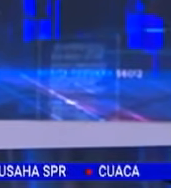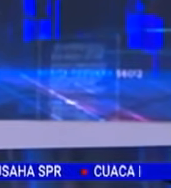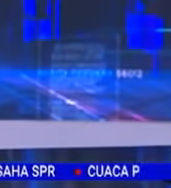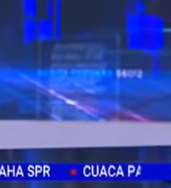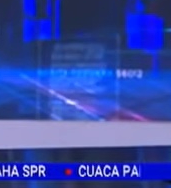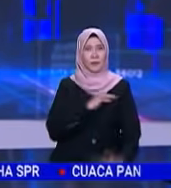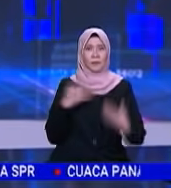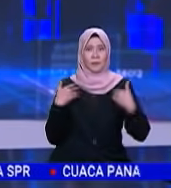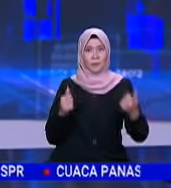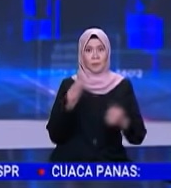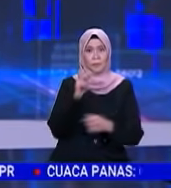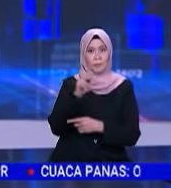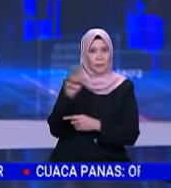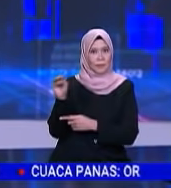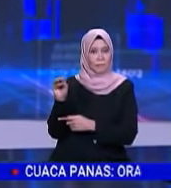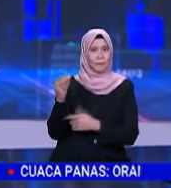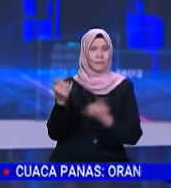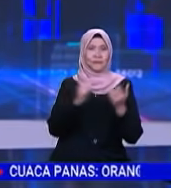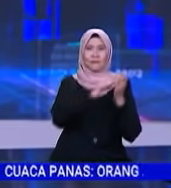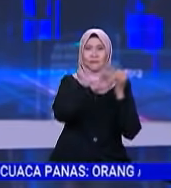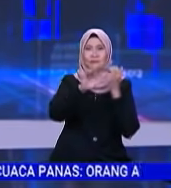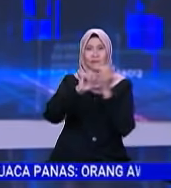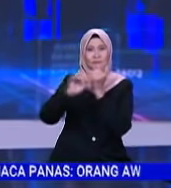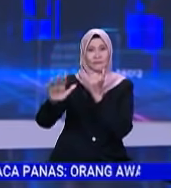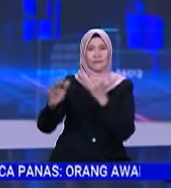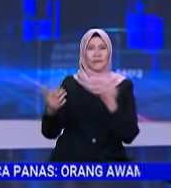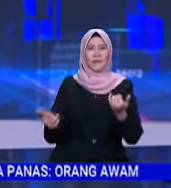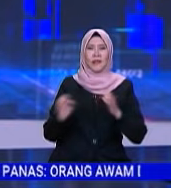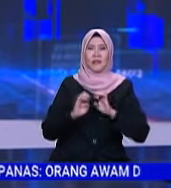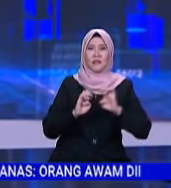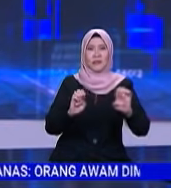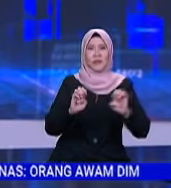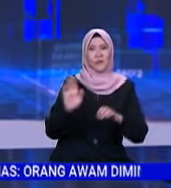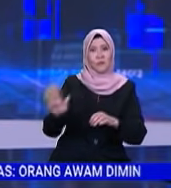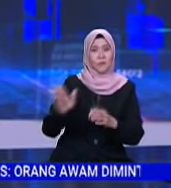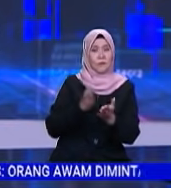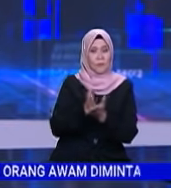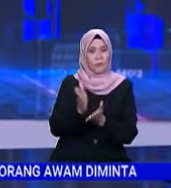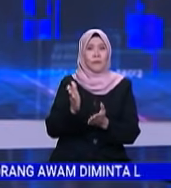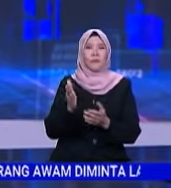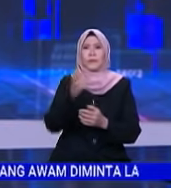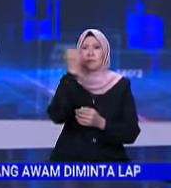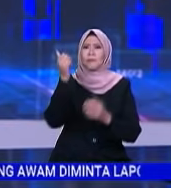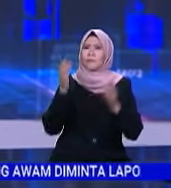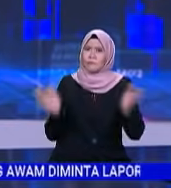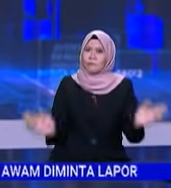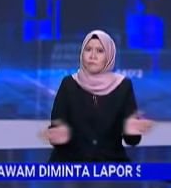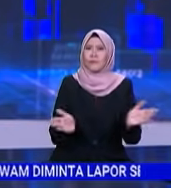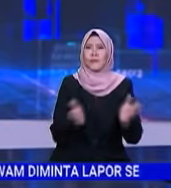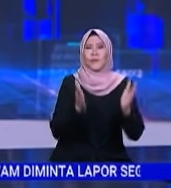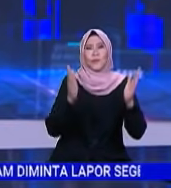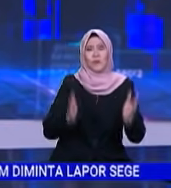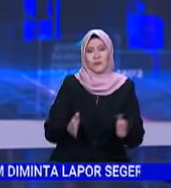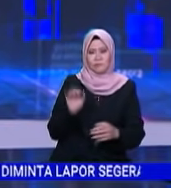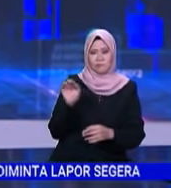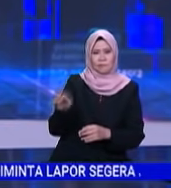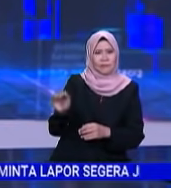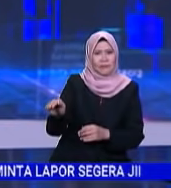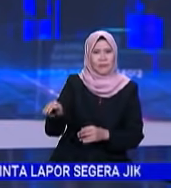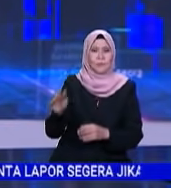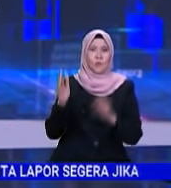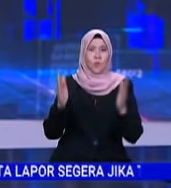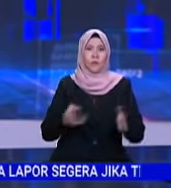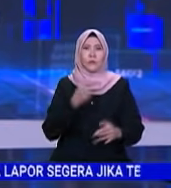Kementerian Kesihatan KKM mempergiat kempen Speak Out, Express Your Right bagi menggalakkan orang ramai menegur individu yang merokok